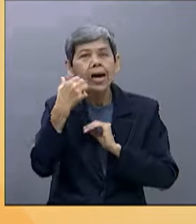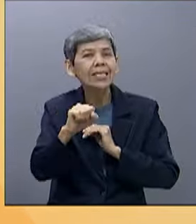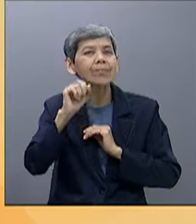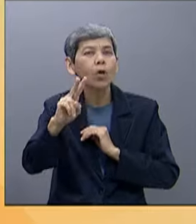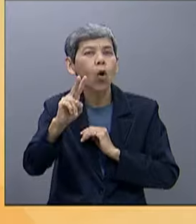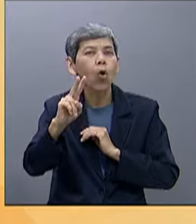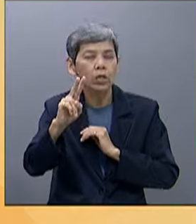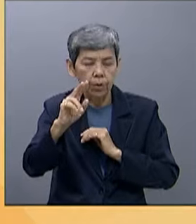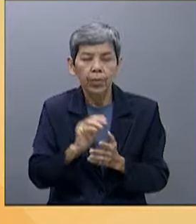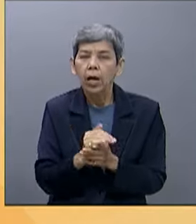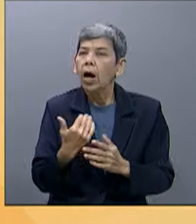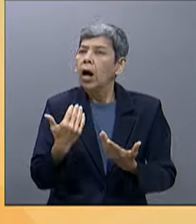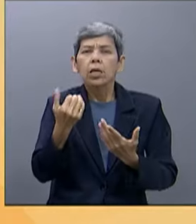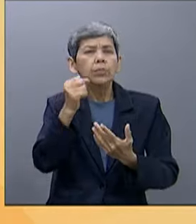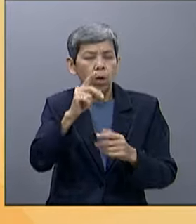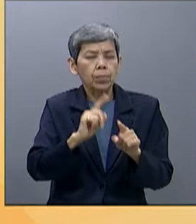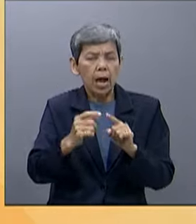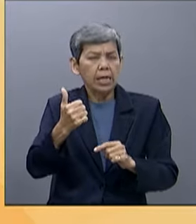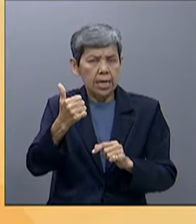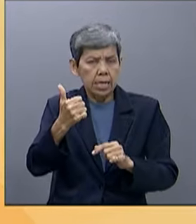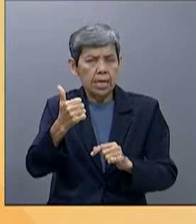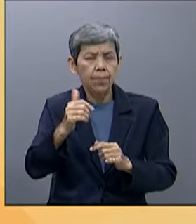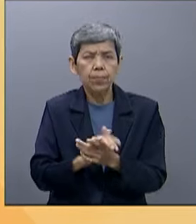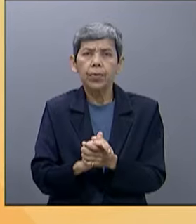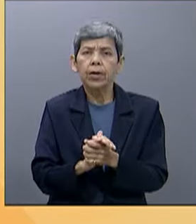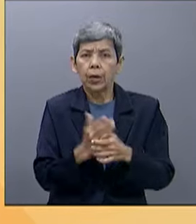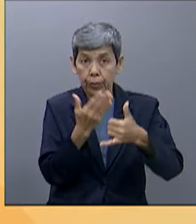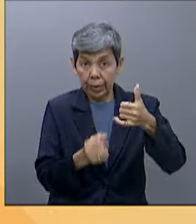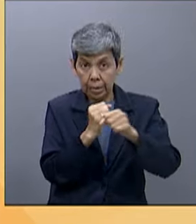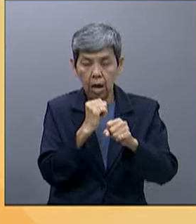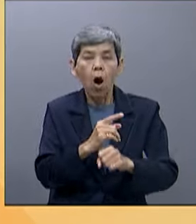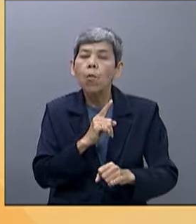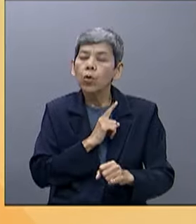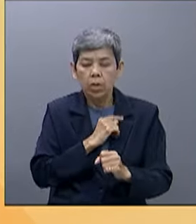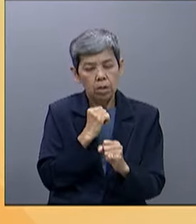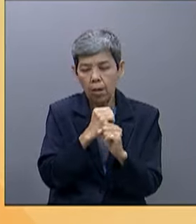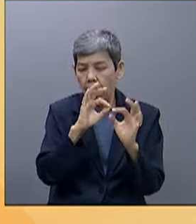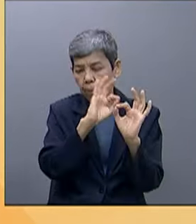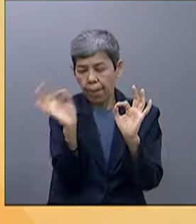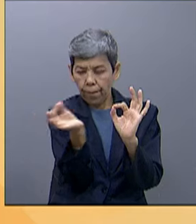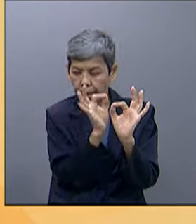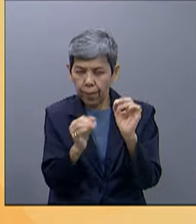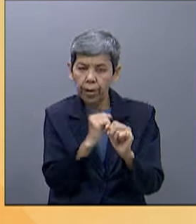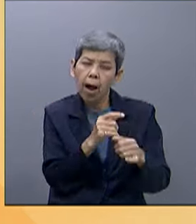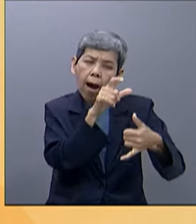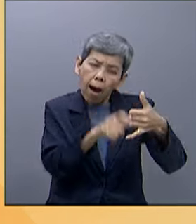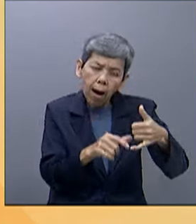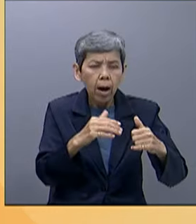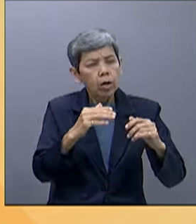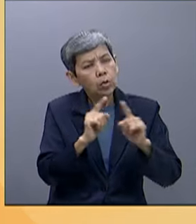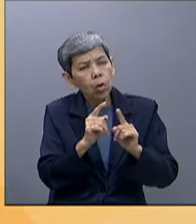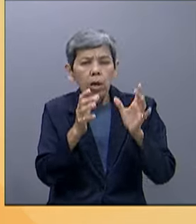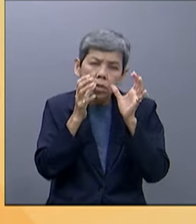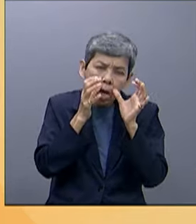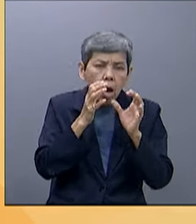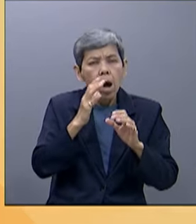ราศีซึ่งก็ได้ความกรุณาจากท่านอาจารย์คทาชินบัญชรได้กรุณาร้อยเรียงว่าราศีไหนต้องอยู่วัดไหนซึ่งให้สอดคล้